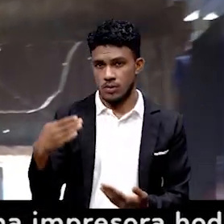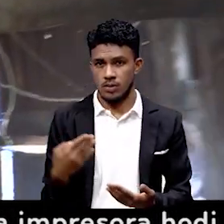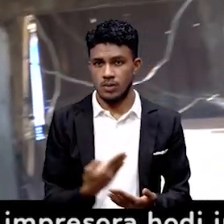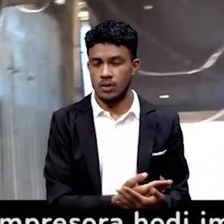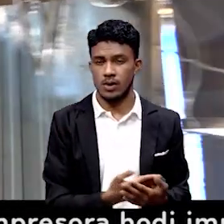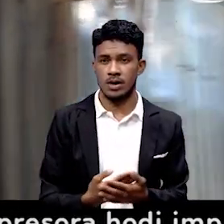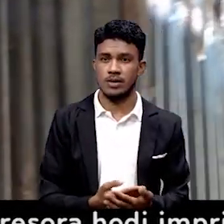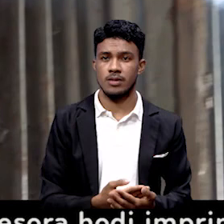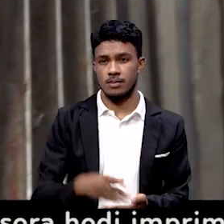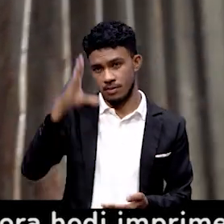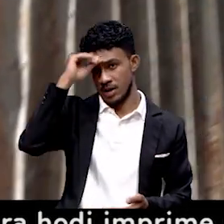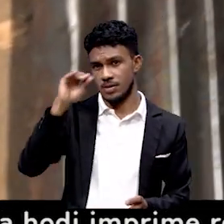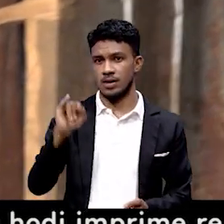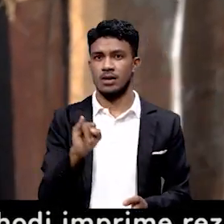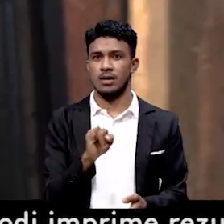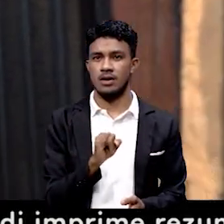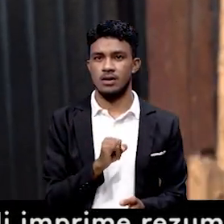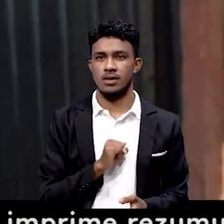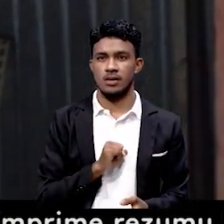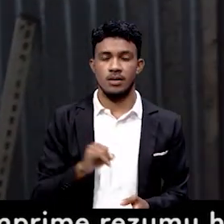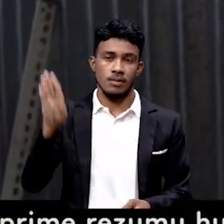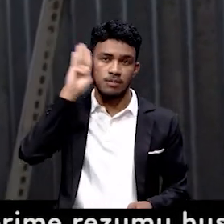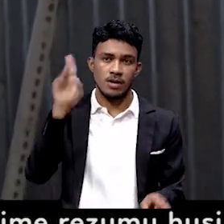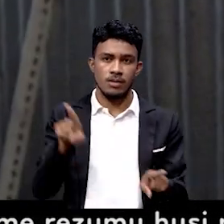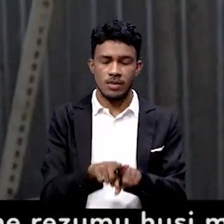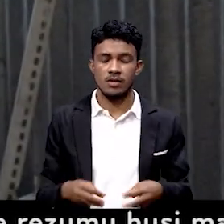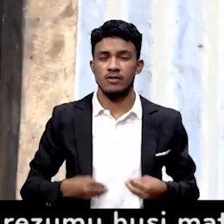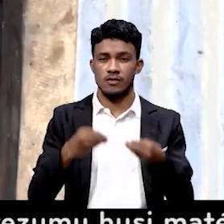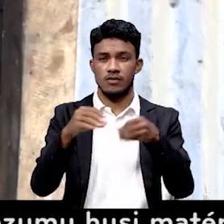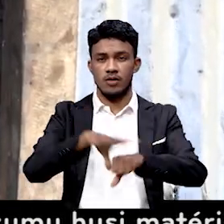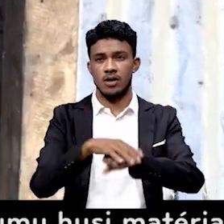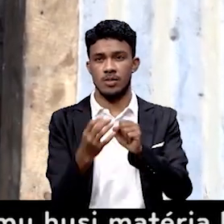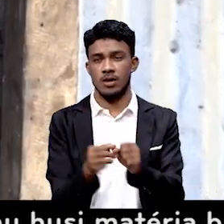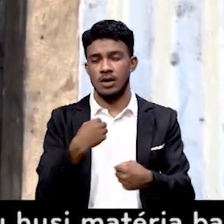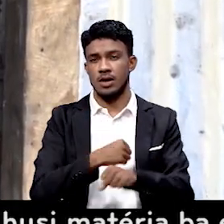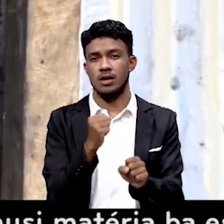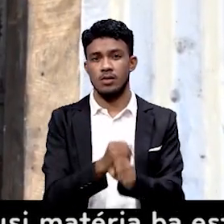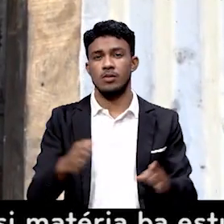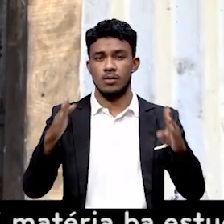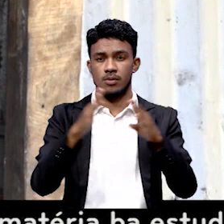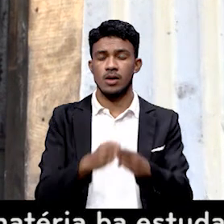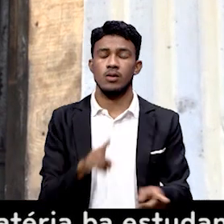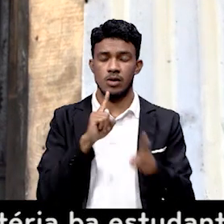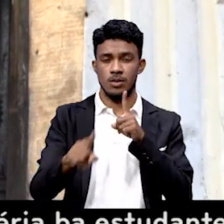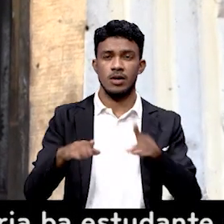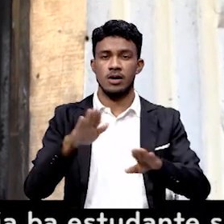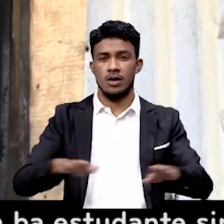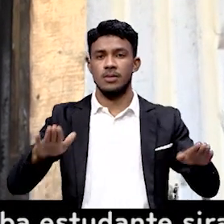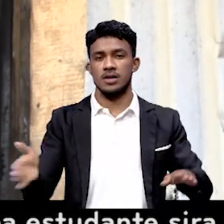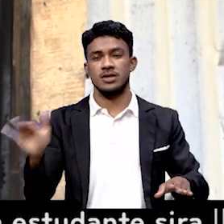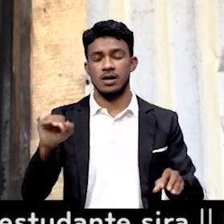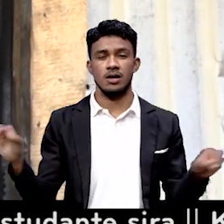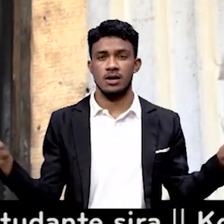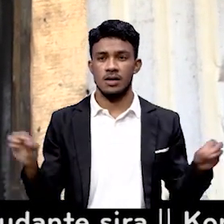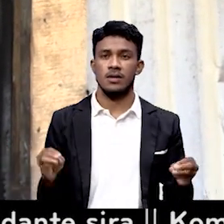bi mak porai be de no halo ba haru kala ba cera o la hata mala